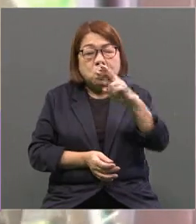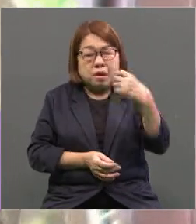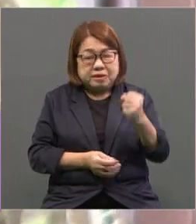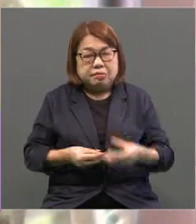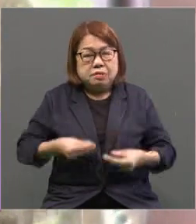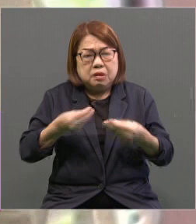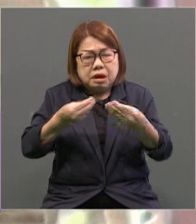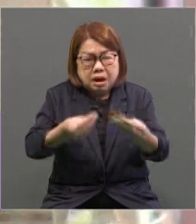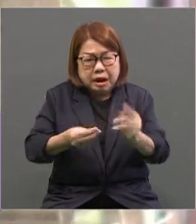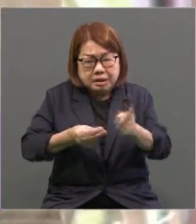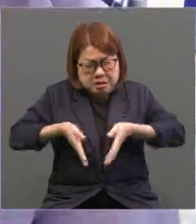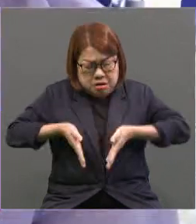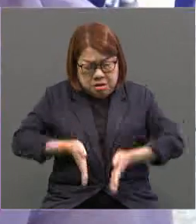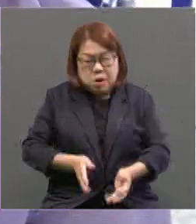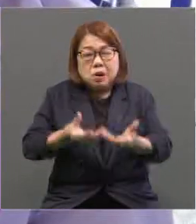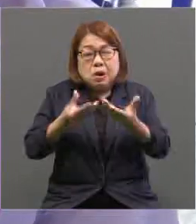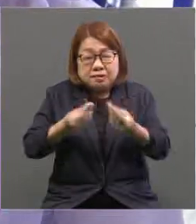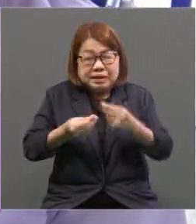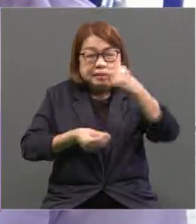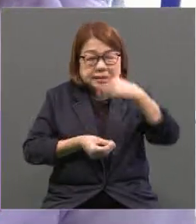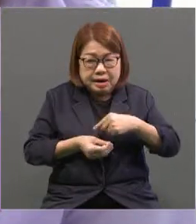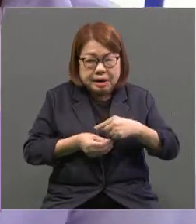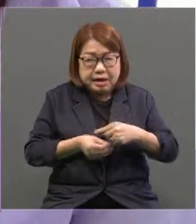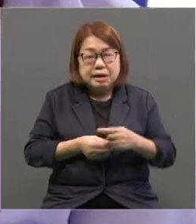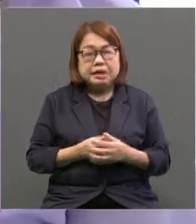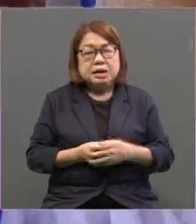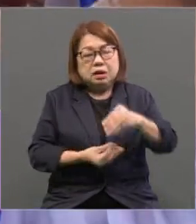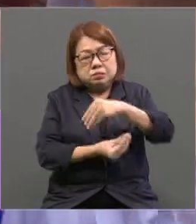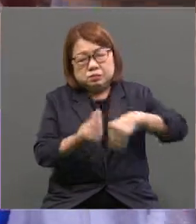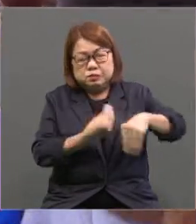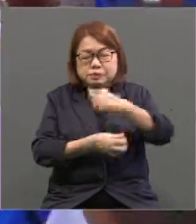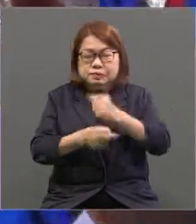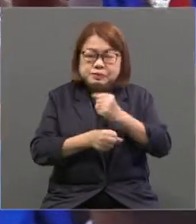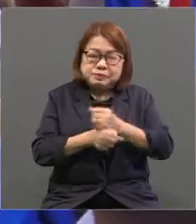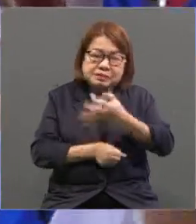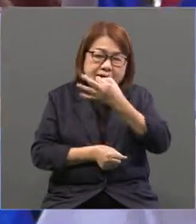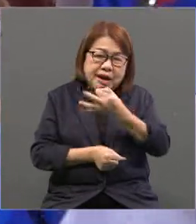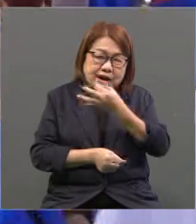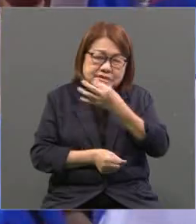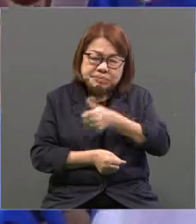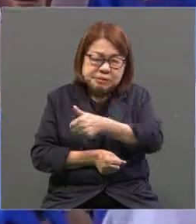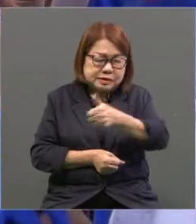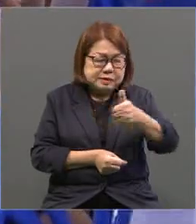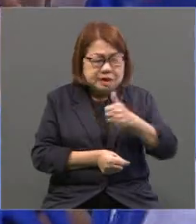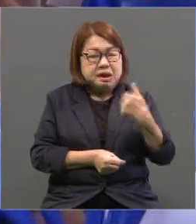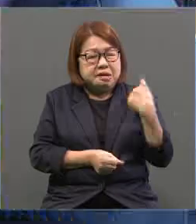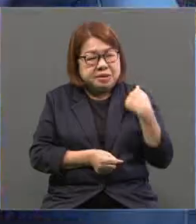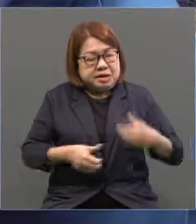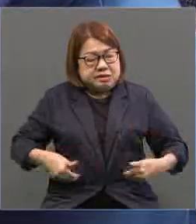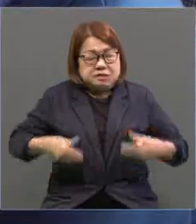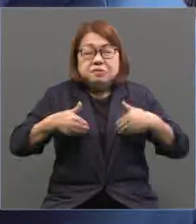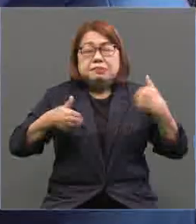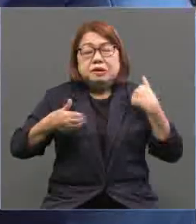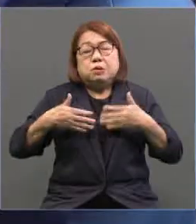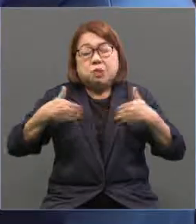ที่ได้เกิดมาใต้ร่มพระบารมีได้ใช้ผืนแผ่นดินไทยในการประกอบสัมมาอาชีพสุจริตและมีความสุขและต้องการ